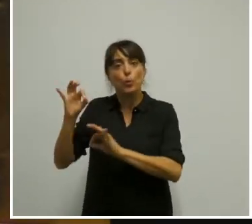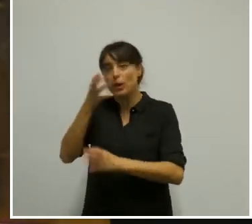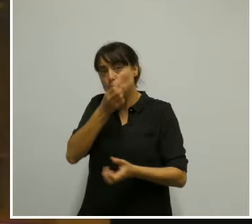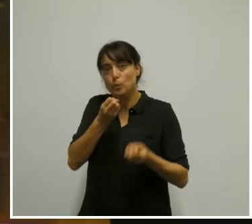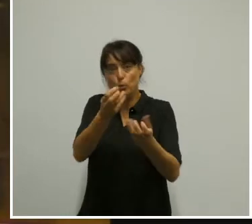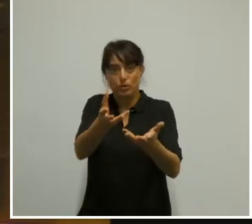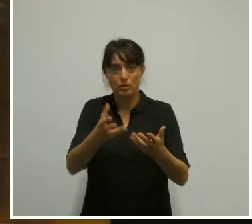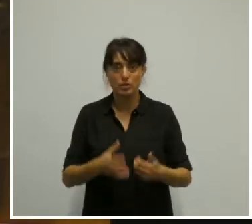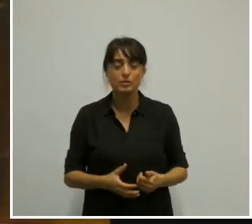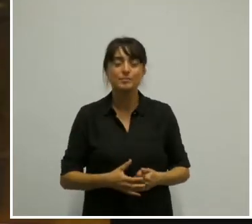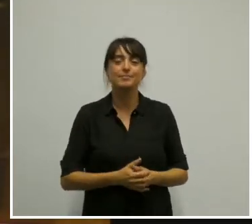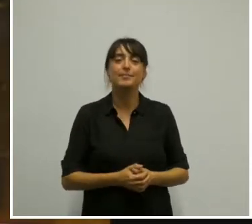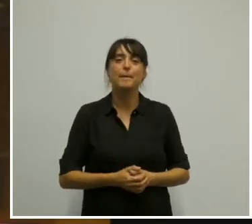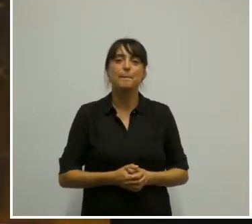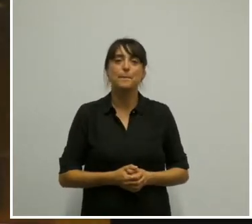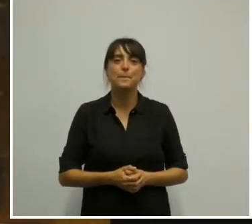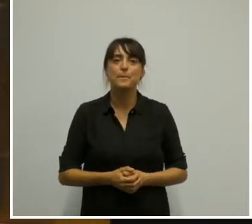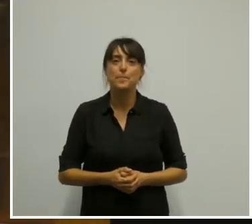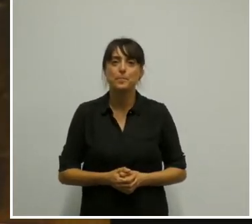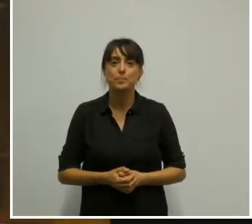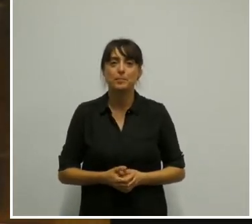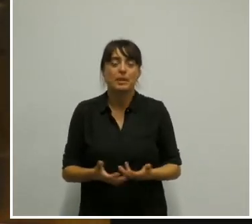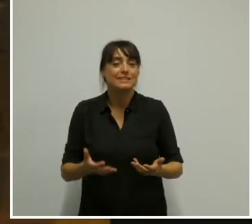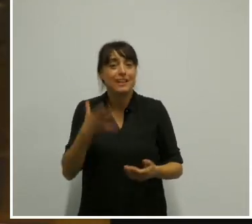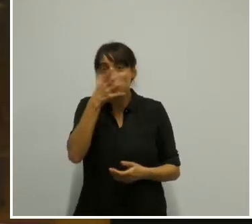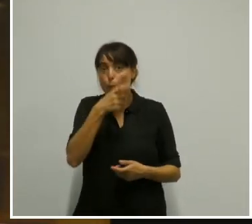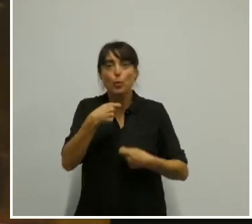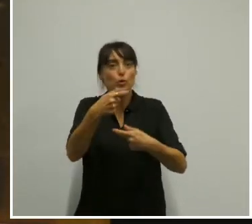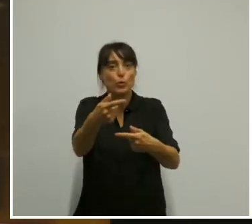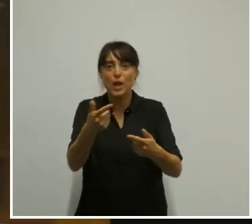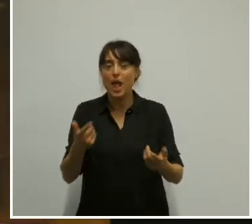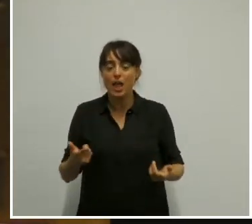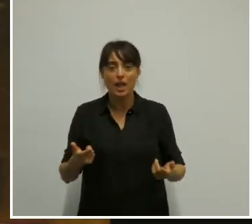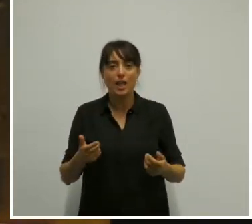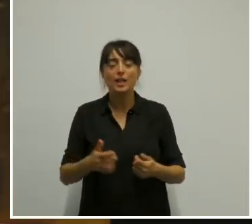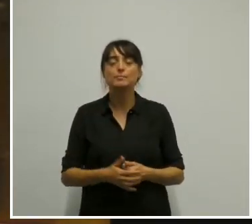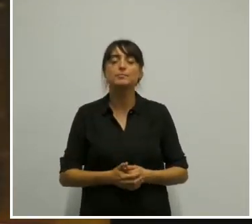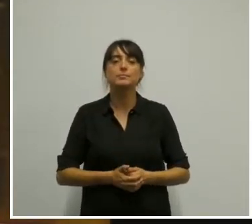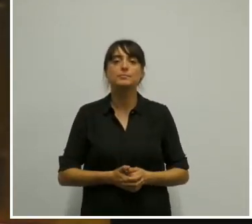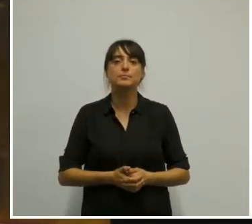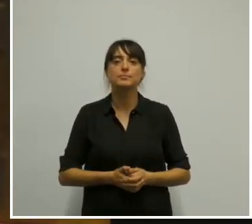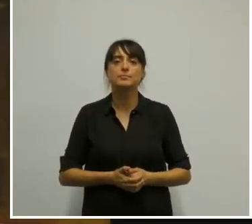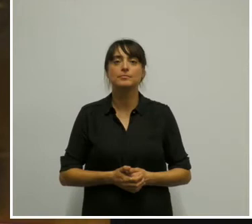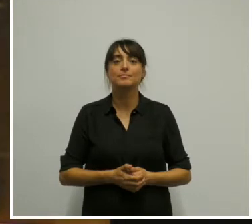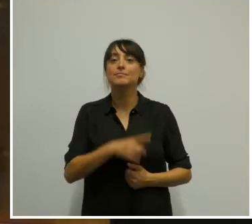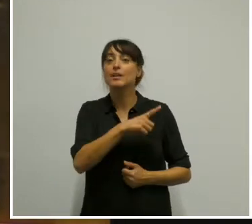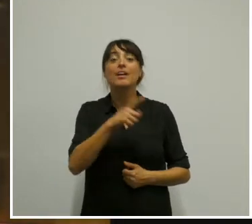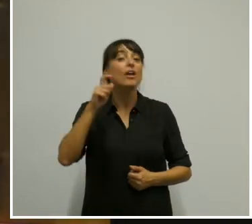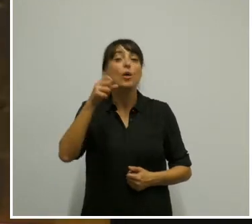No, però això és que no les puc donar, ni és ètic donar.